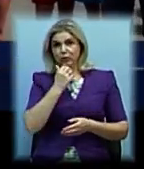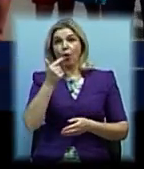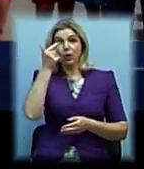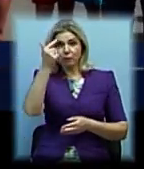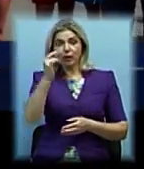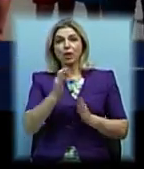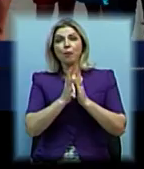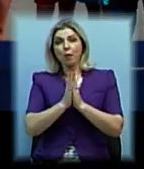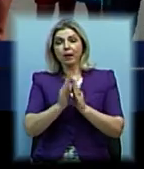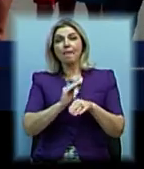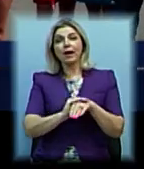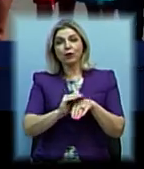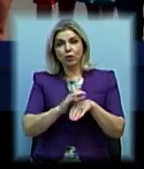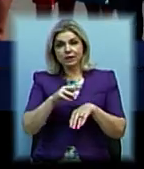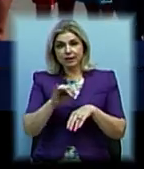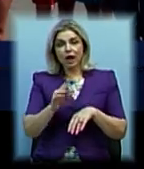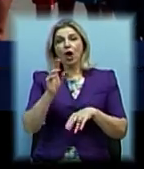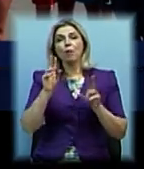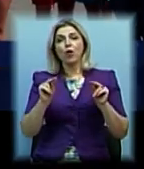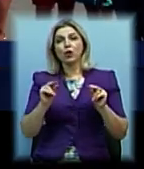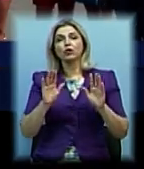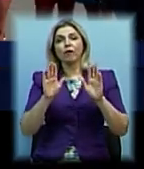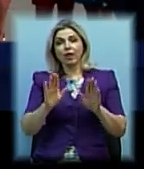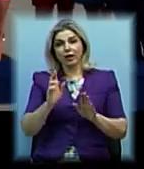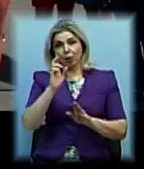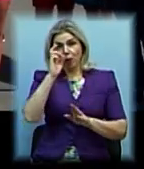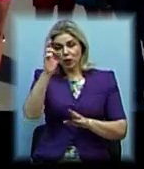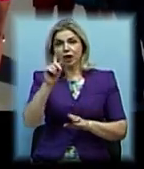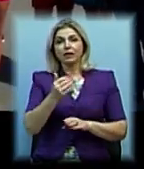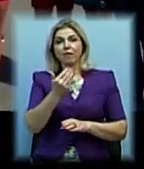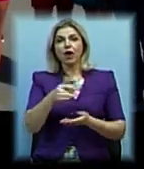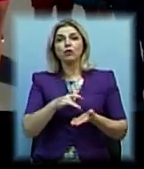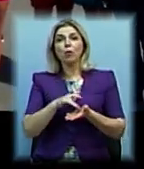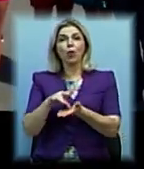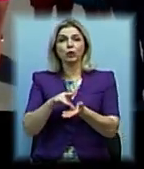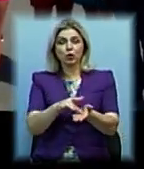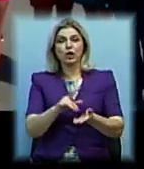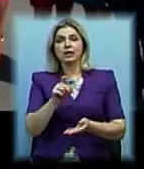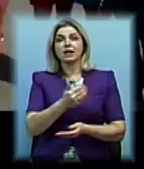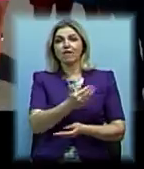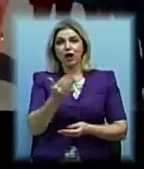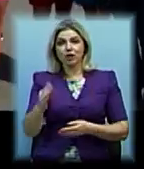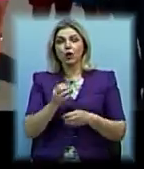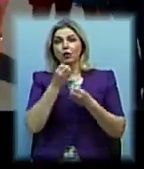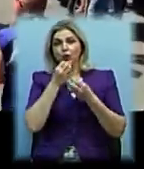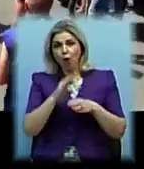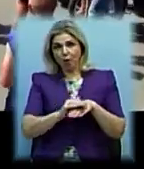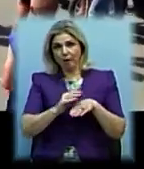нього милості, Божого благословення за вашу подорож, за ваші добрі